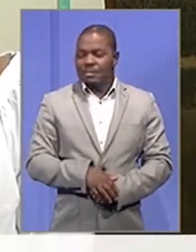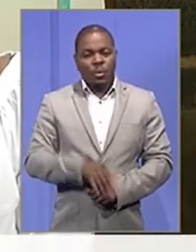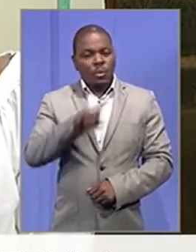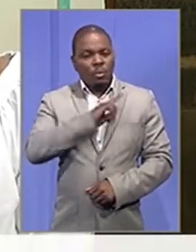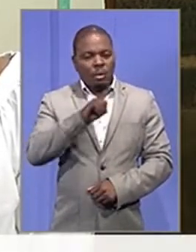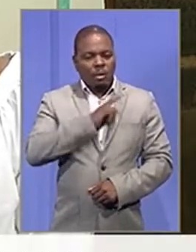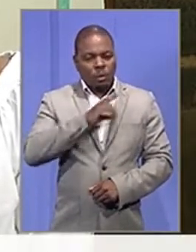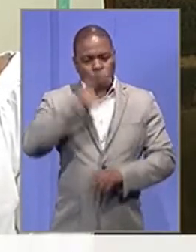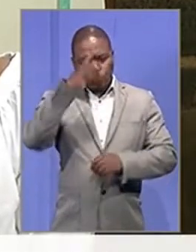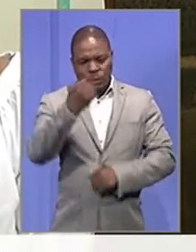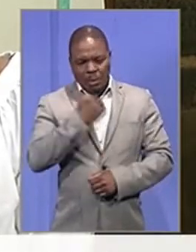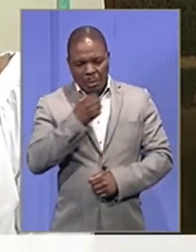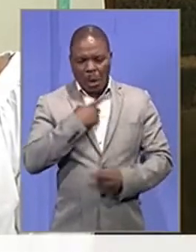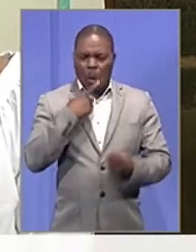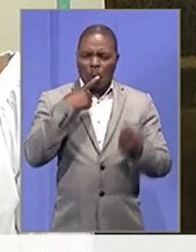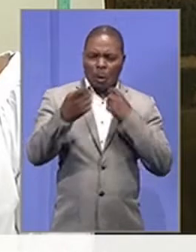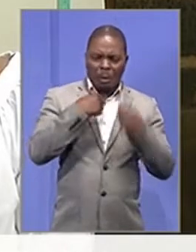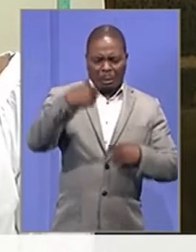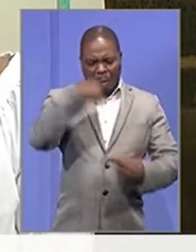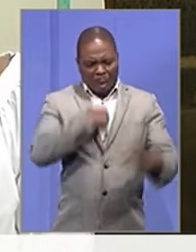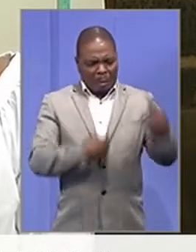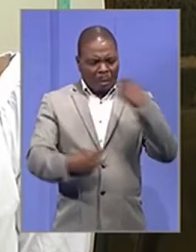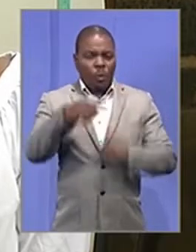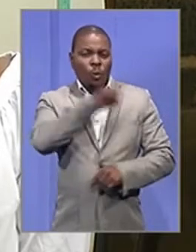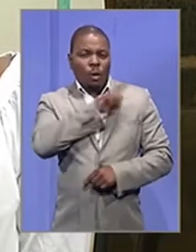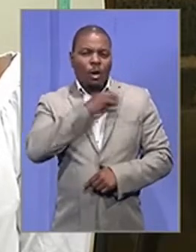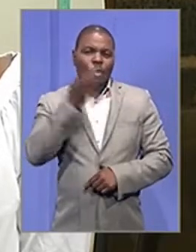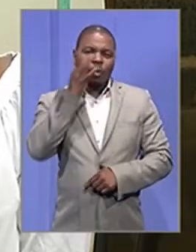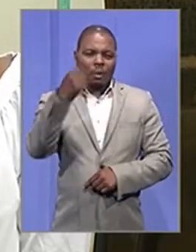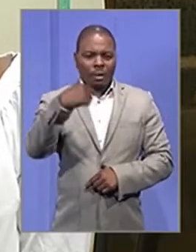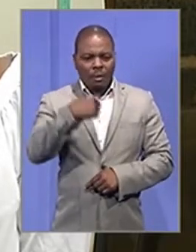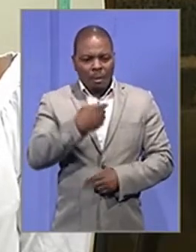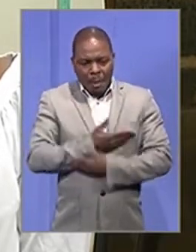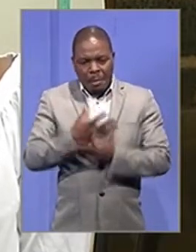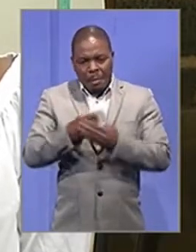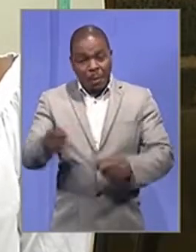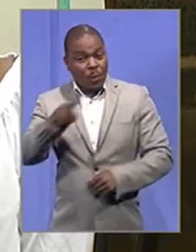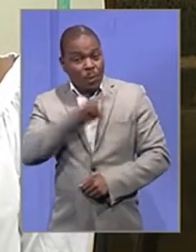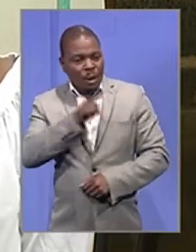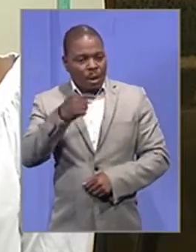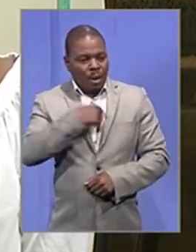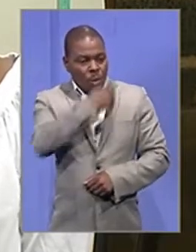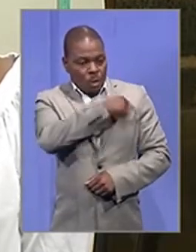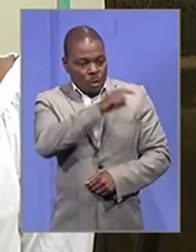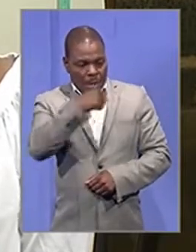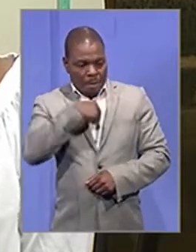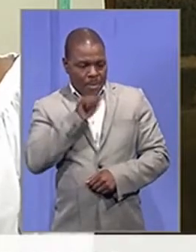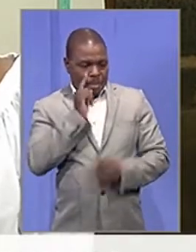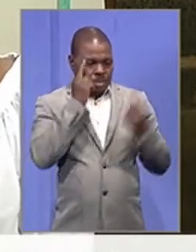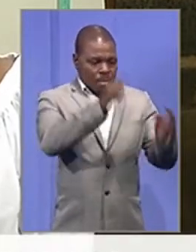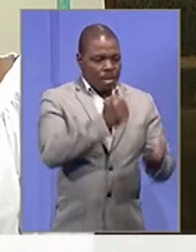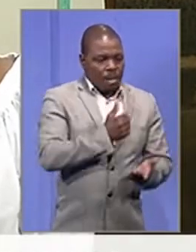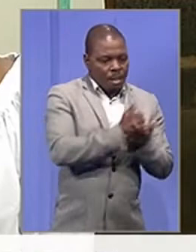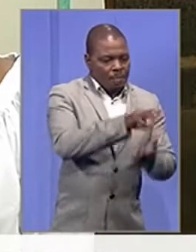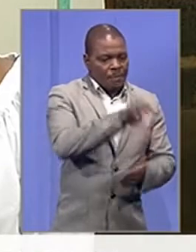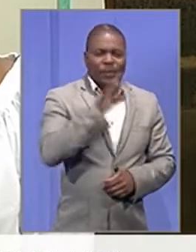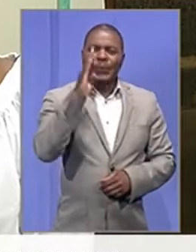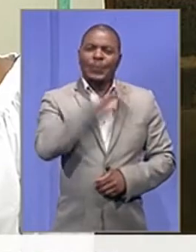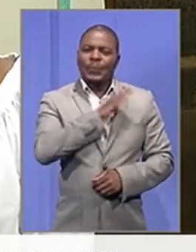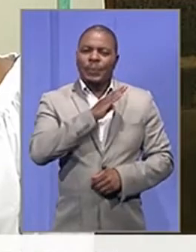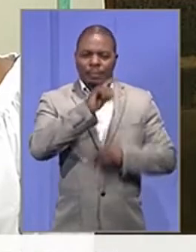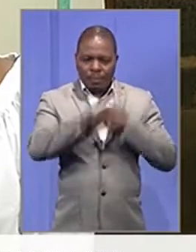a ntšhupa ka monwana a re ke phošo ya ka gore ngwana o lahlegile ka ge ke senke ka molata bookelong. Hlotlo ye e mpaketše